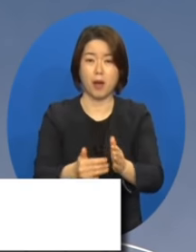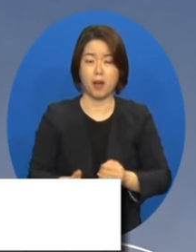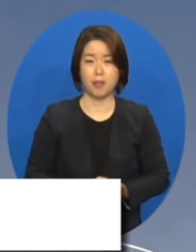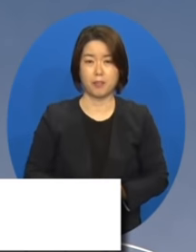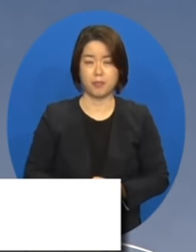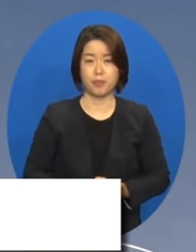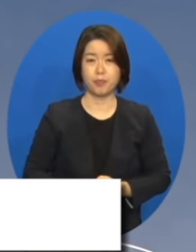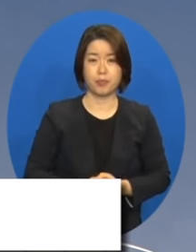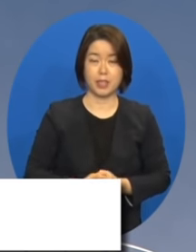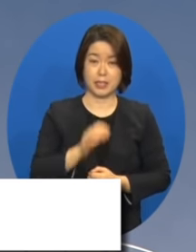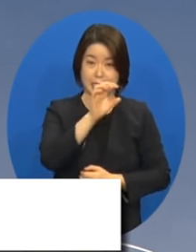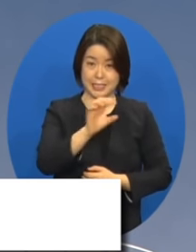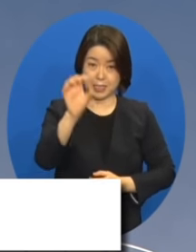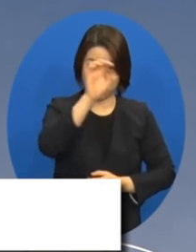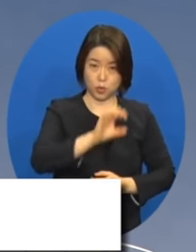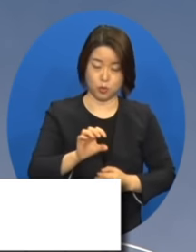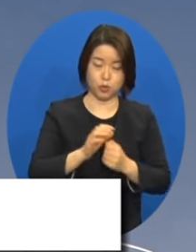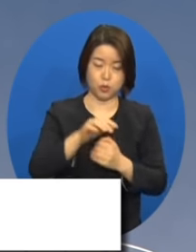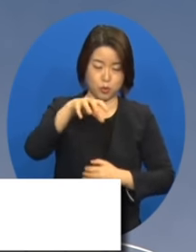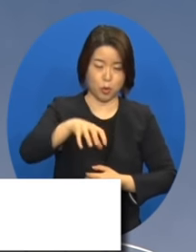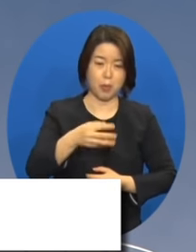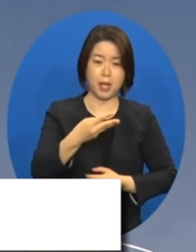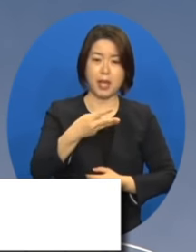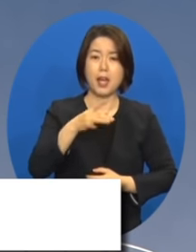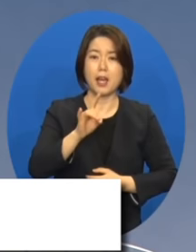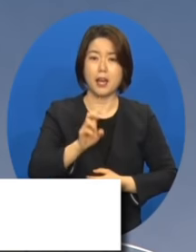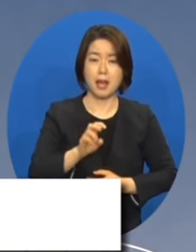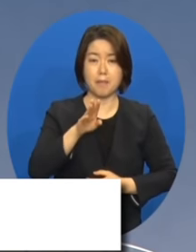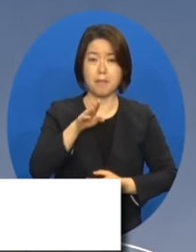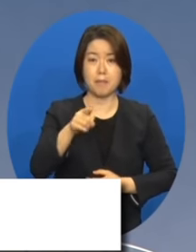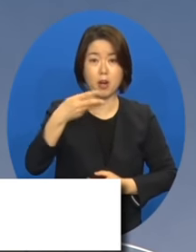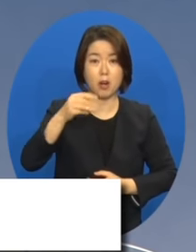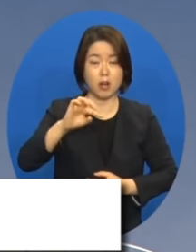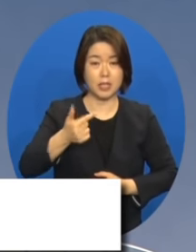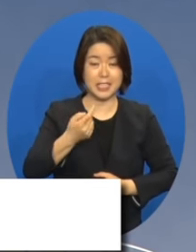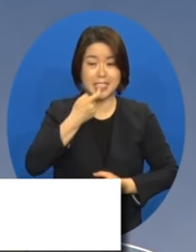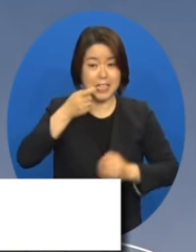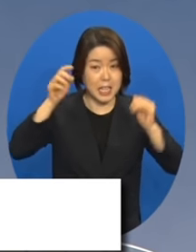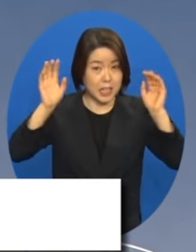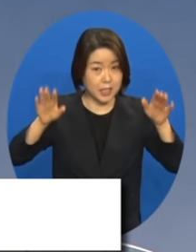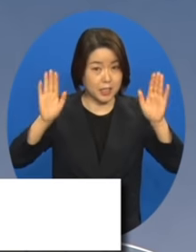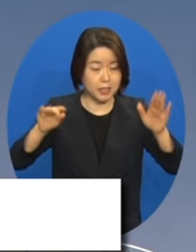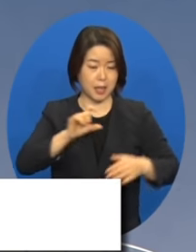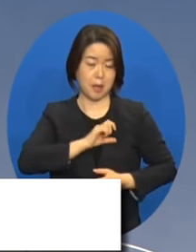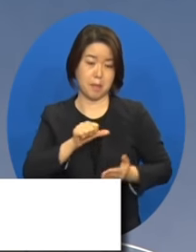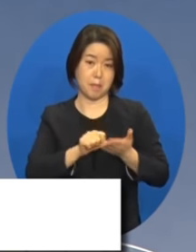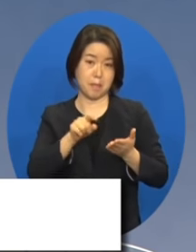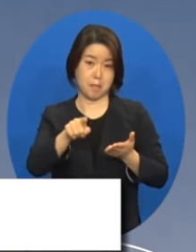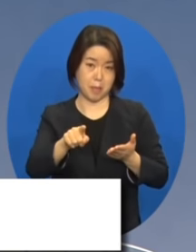유럽의 렌 버리네 천사 라는 말을 듣는 여 의미한 사랑 있었습니다